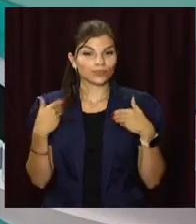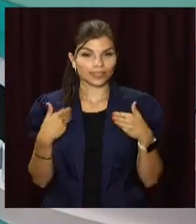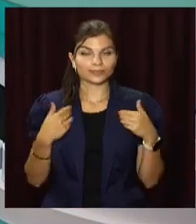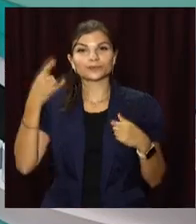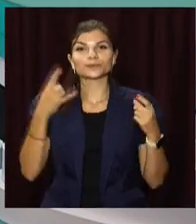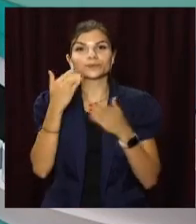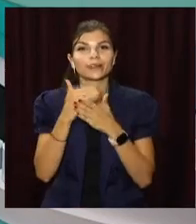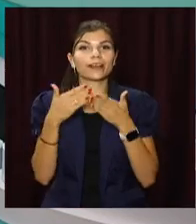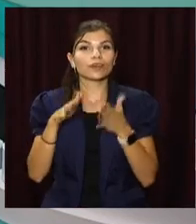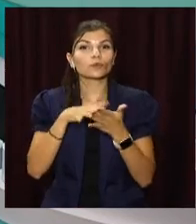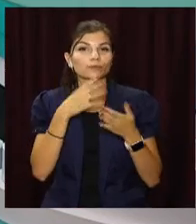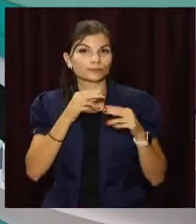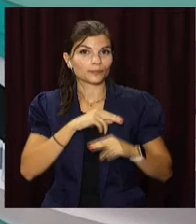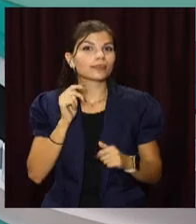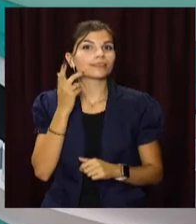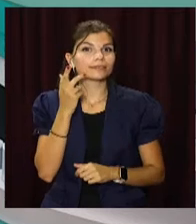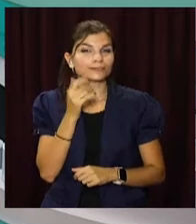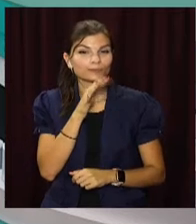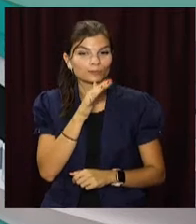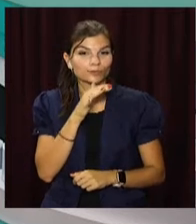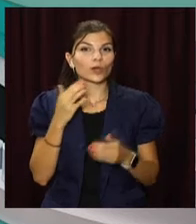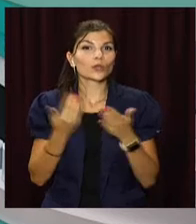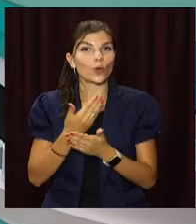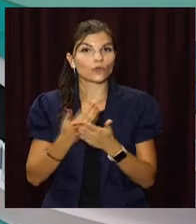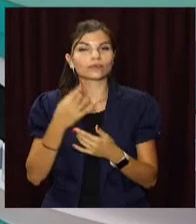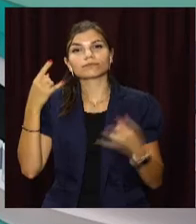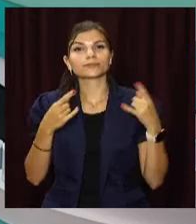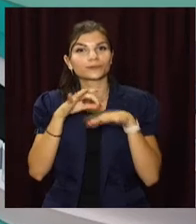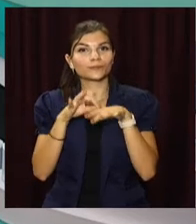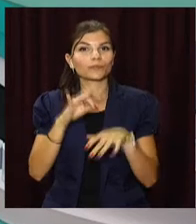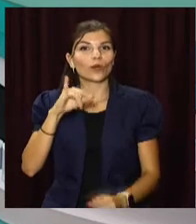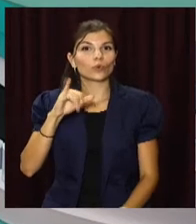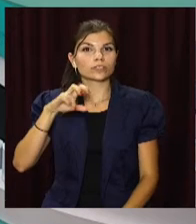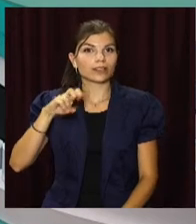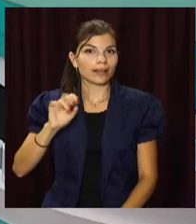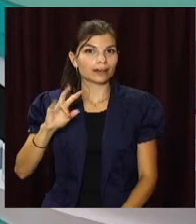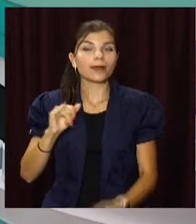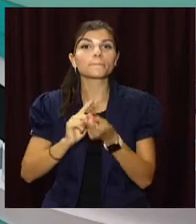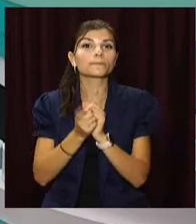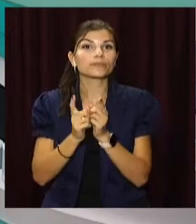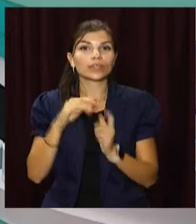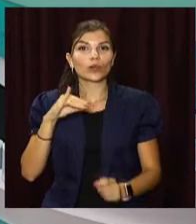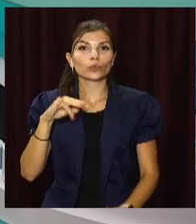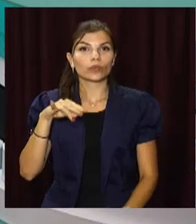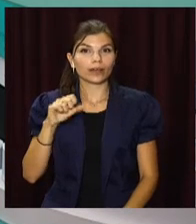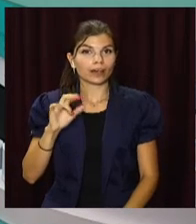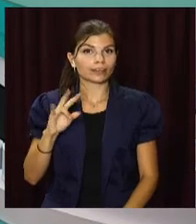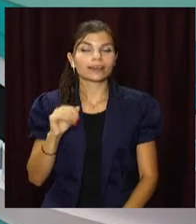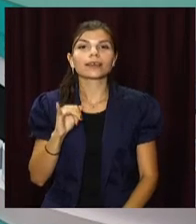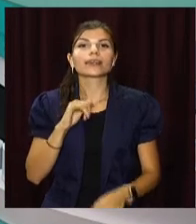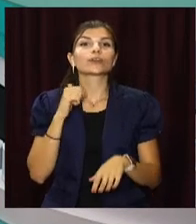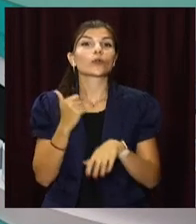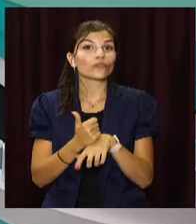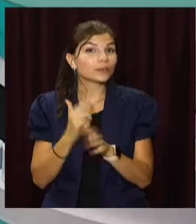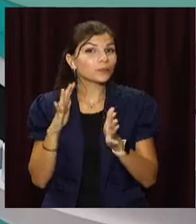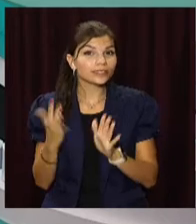Вітаю! Час новин на відкритому. У студії для вас працює Руслана Козиряцька та сурдоперекладачка Юліана Пуговкіна. І про головні події